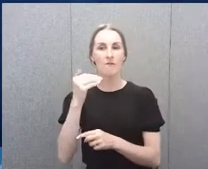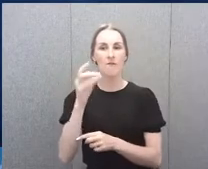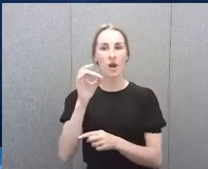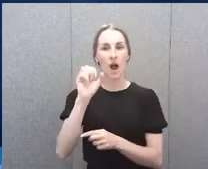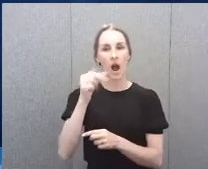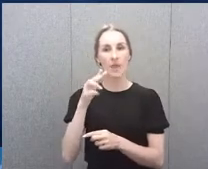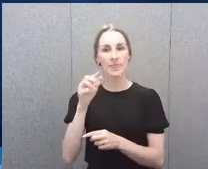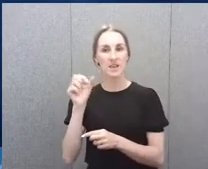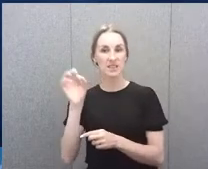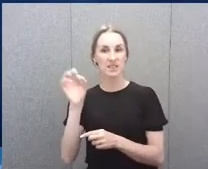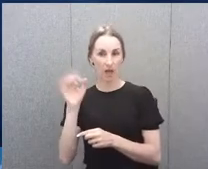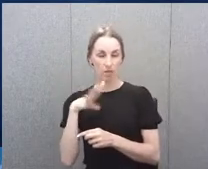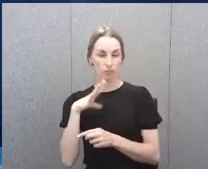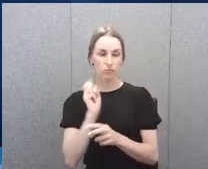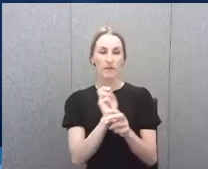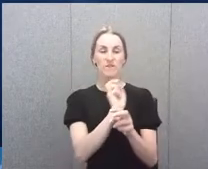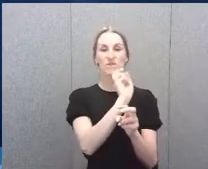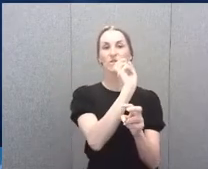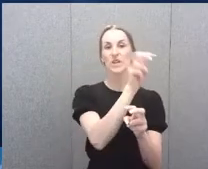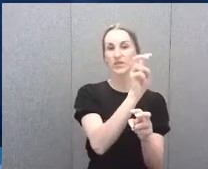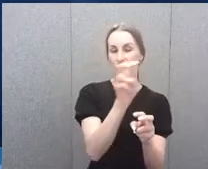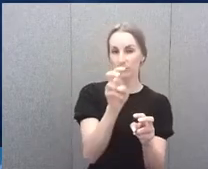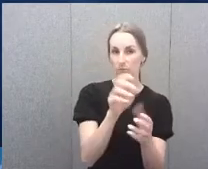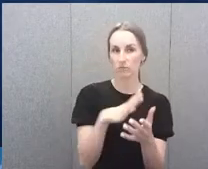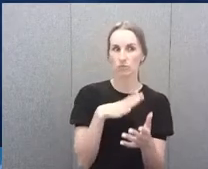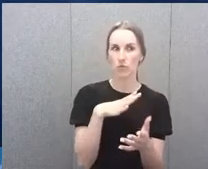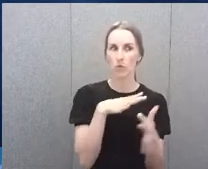в Афганистан. Вот там